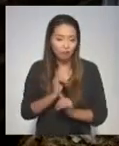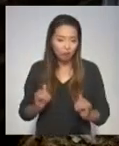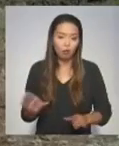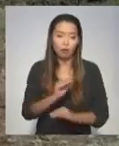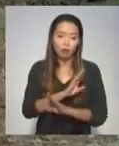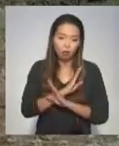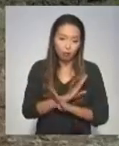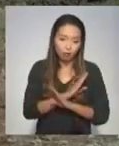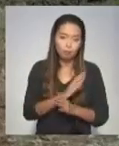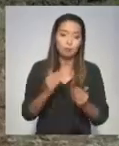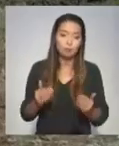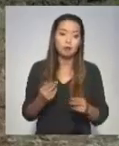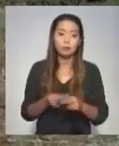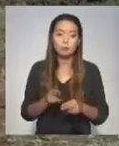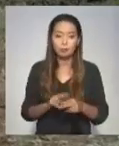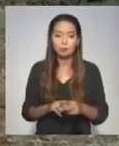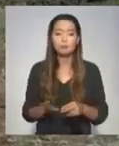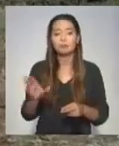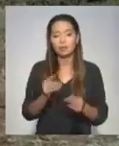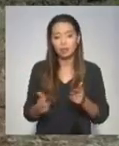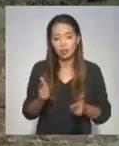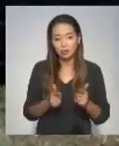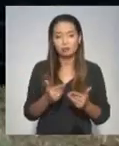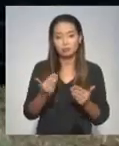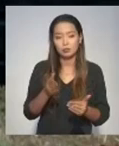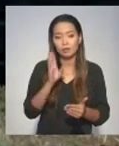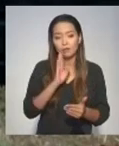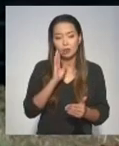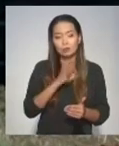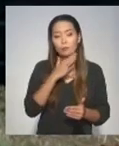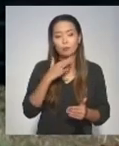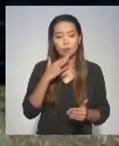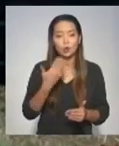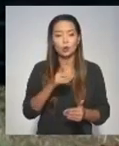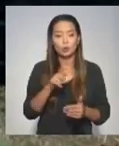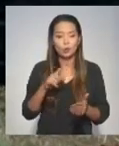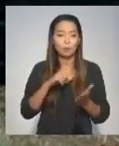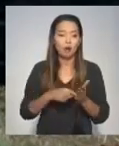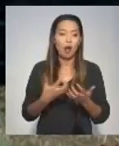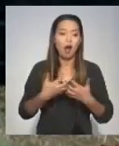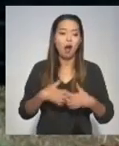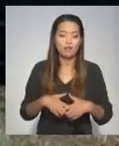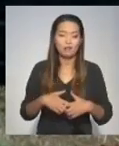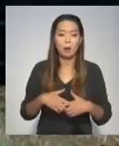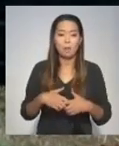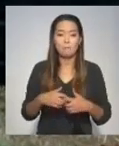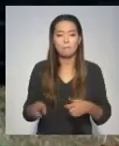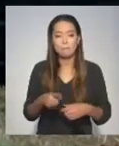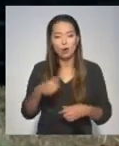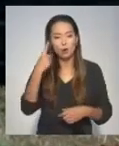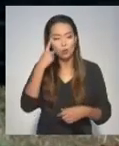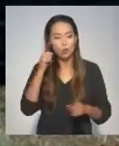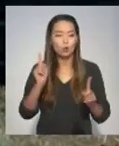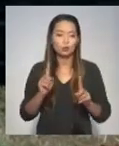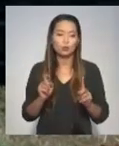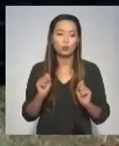канистрами возим и готовим на этой воде. Многие люди поставили автоматы, машинки. Дома все, сейчас мы